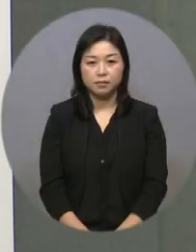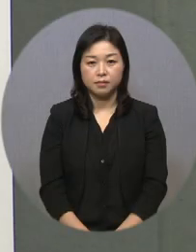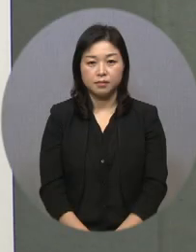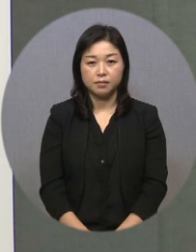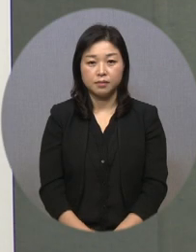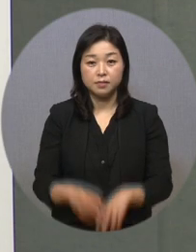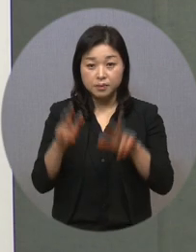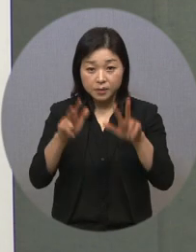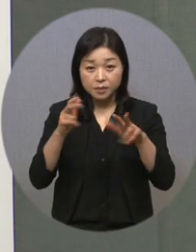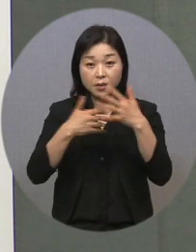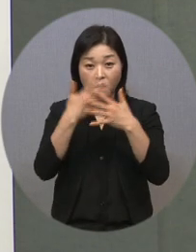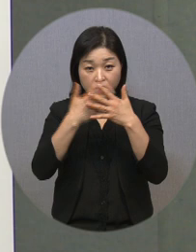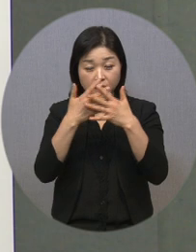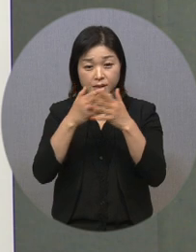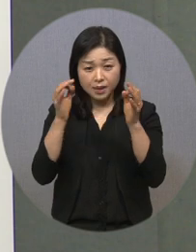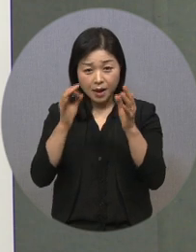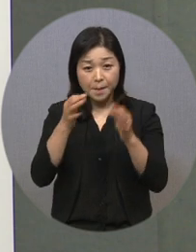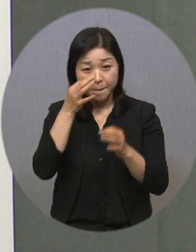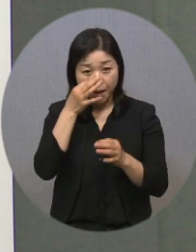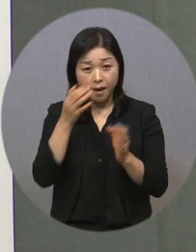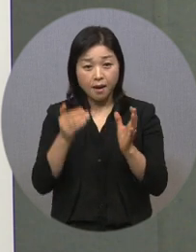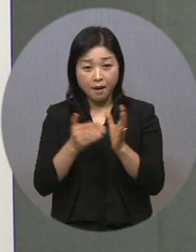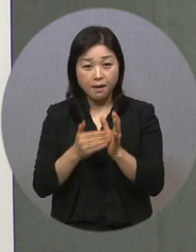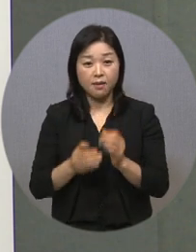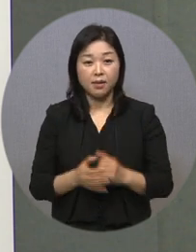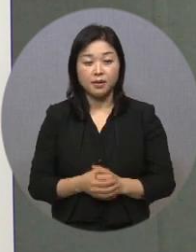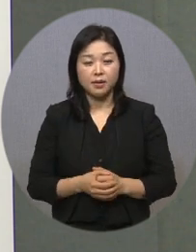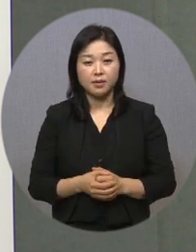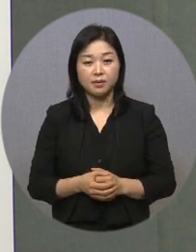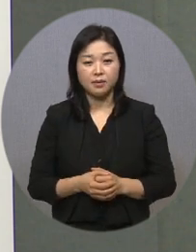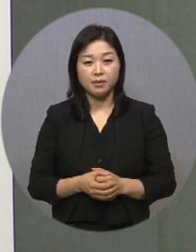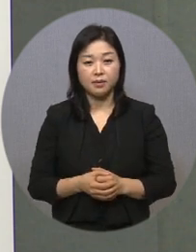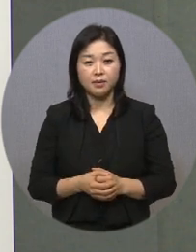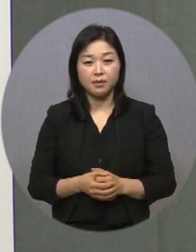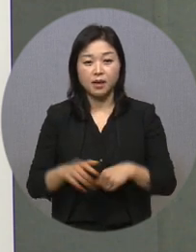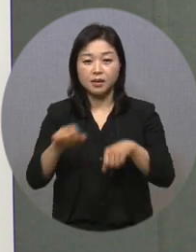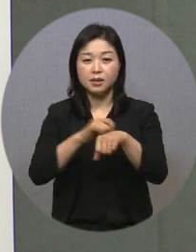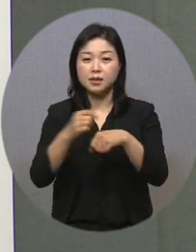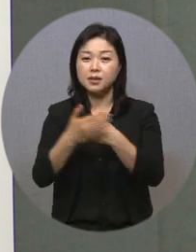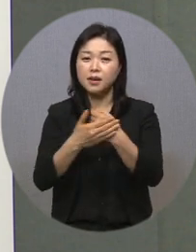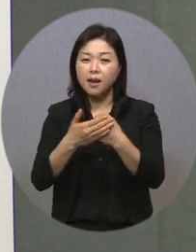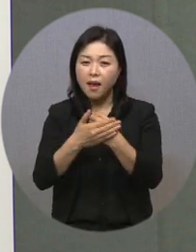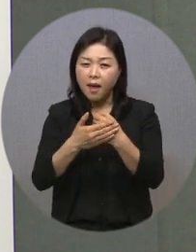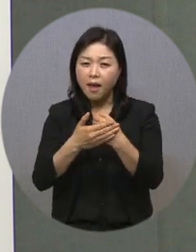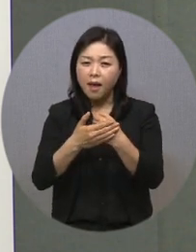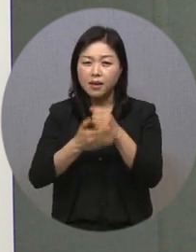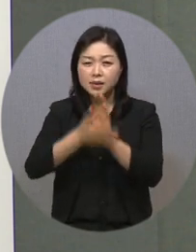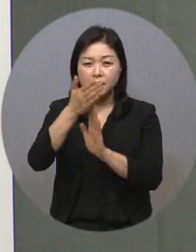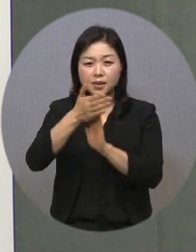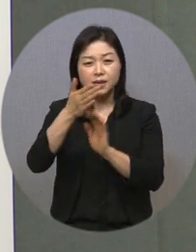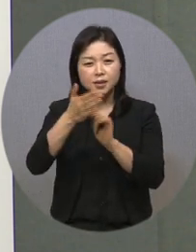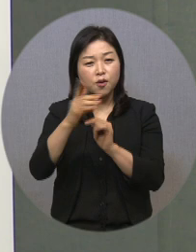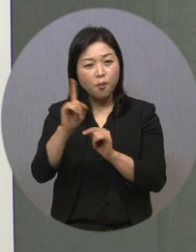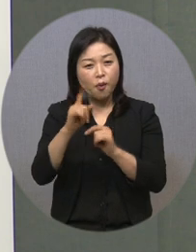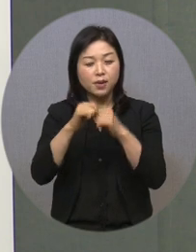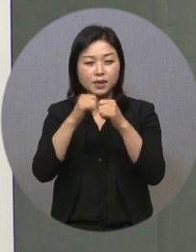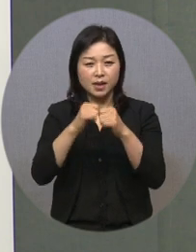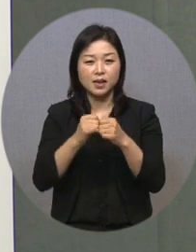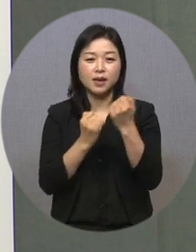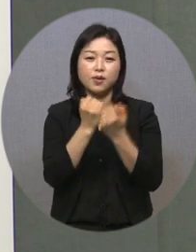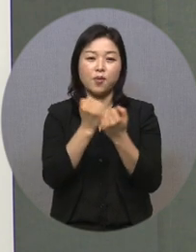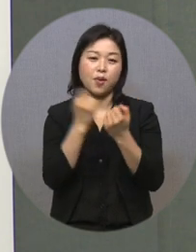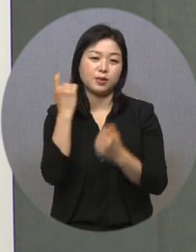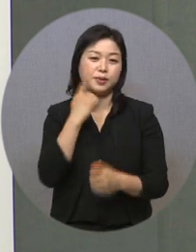지금 잠깐 살펴봤습니다만은 역시 특례시라는 것이 무엇인지 좀 자세한 설명이 필요할